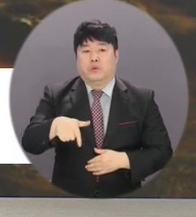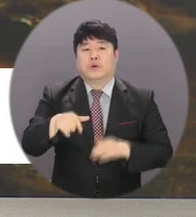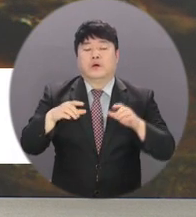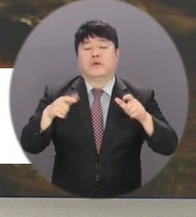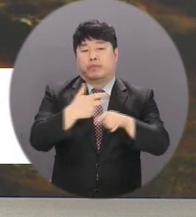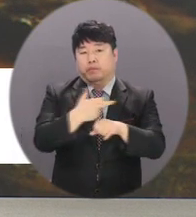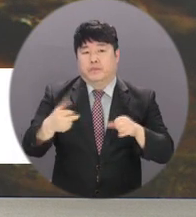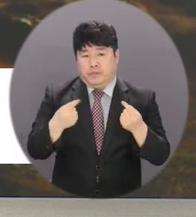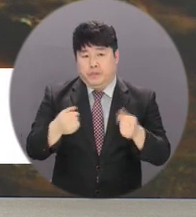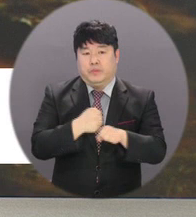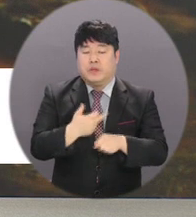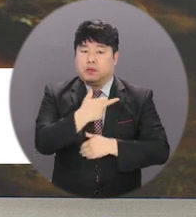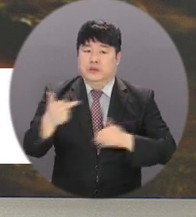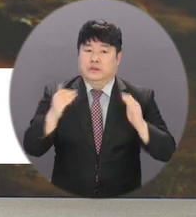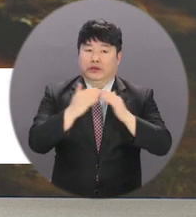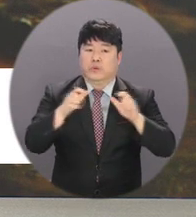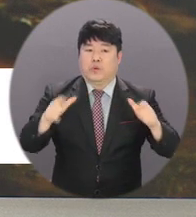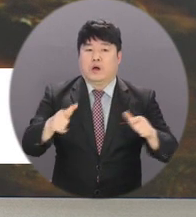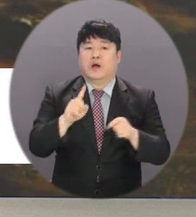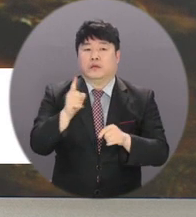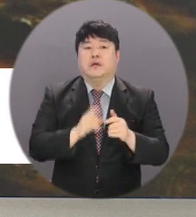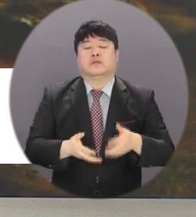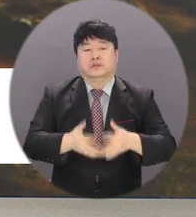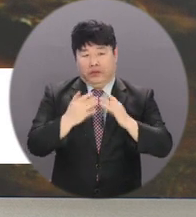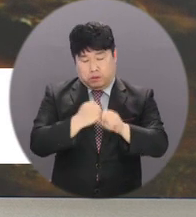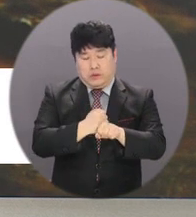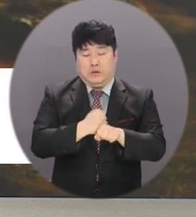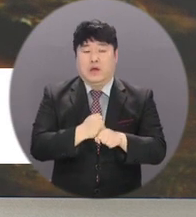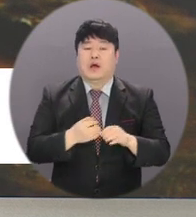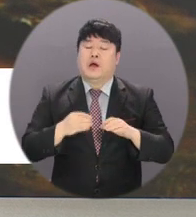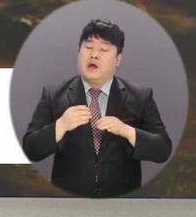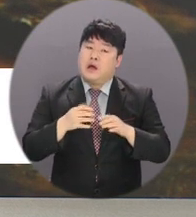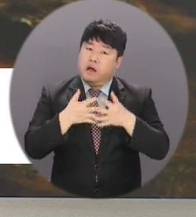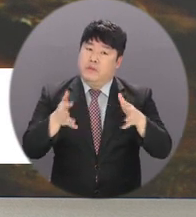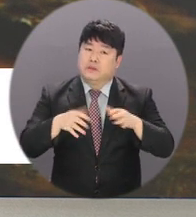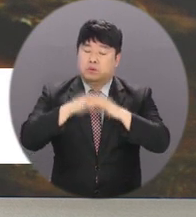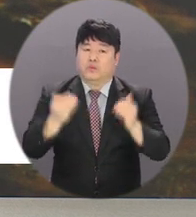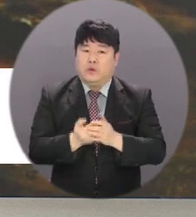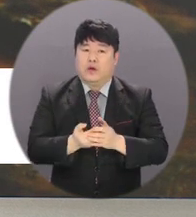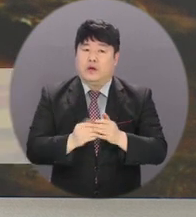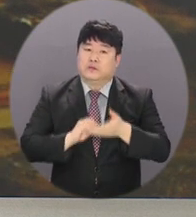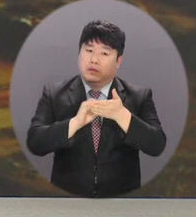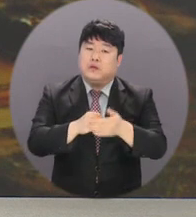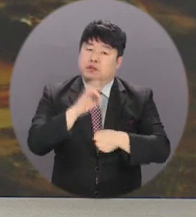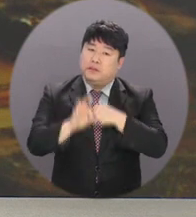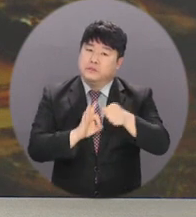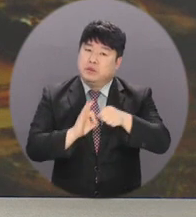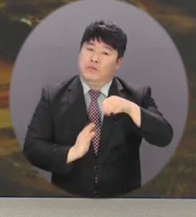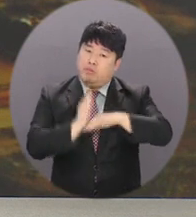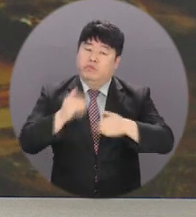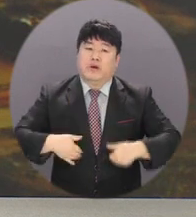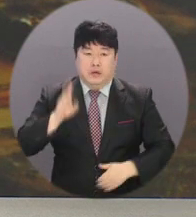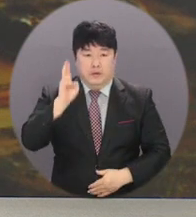대규모 택지가 하나 더 생기는 건데요. 아파트가 완공돼 입주하기까지는 10년 이상 걸릴 것으로 보입니다. 이계상